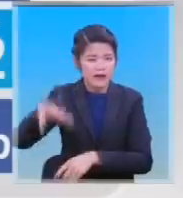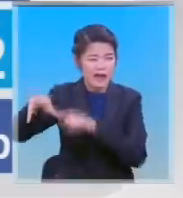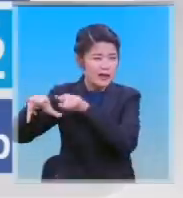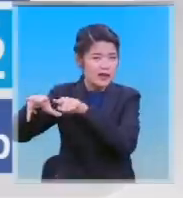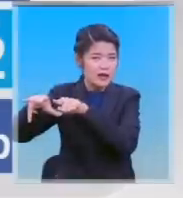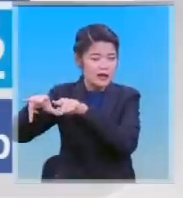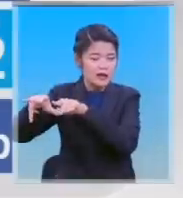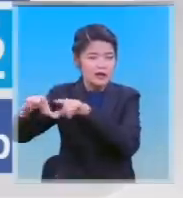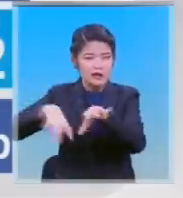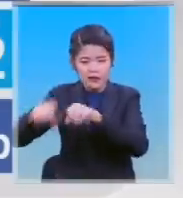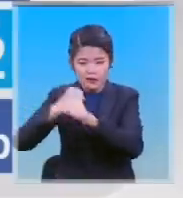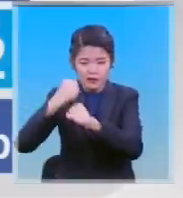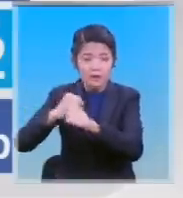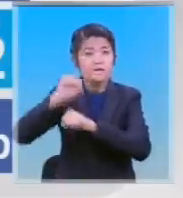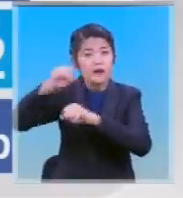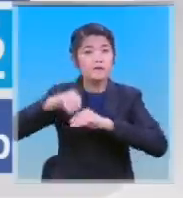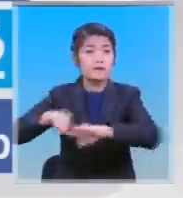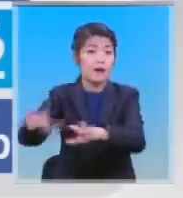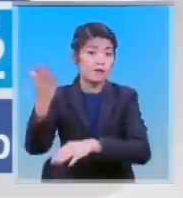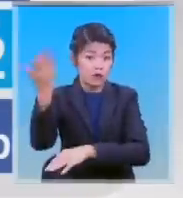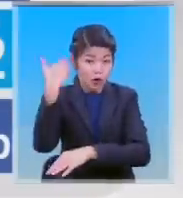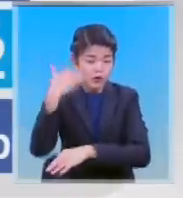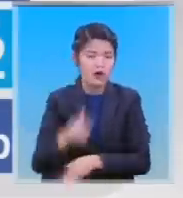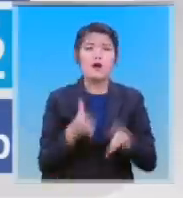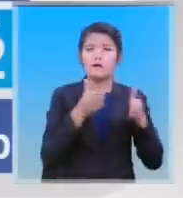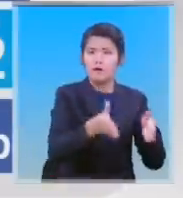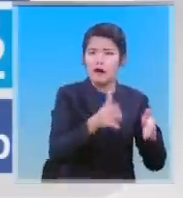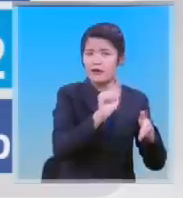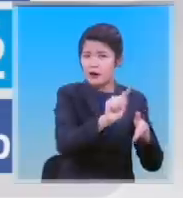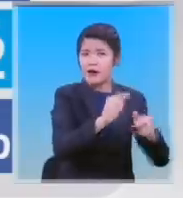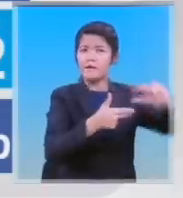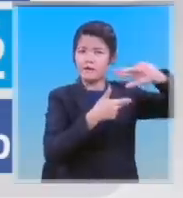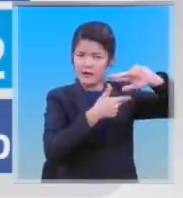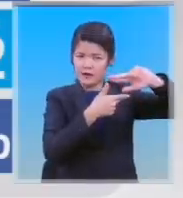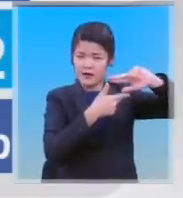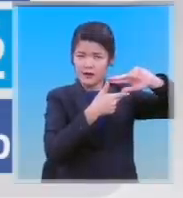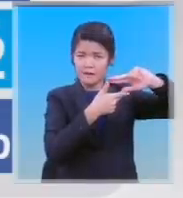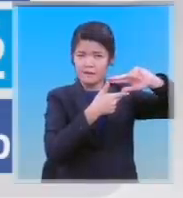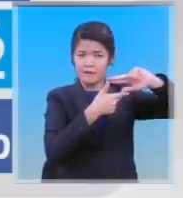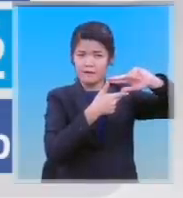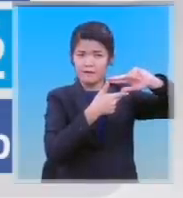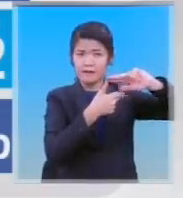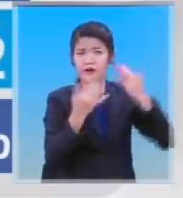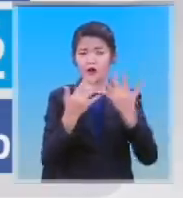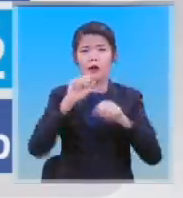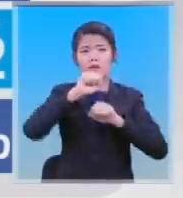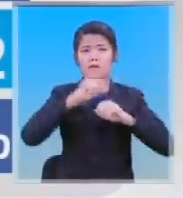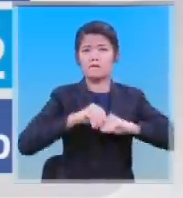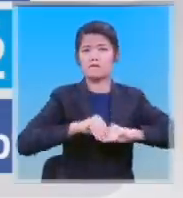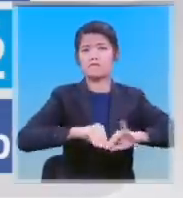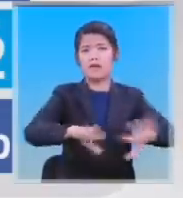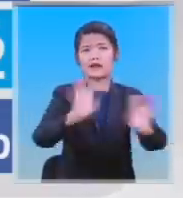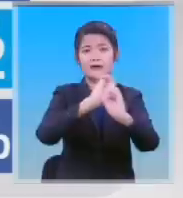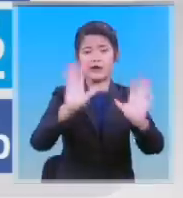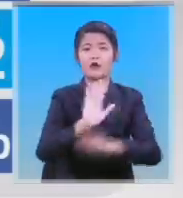ดตั้งไปก่อน ใช่ นะประกาศไปก่อนหน้านี้ส่วนทางฝากของพลังประชารัฐกันบ้างนะคะรอการประกาศผลอย่างเป็นทางการของกกต.